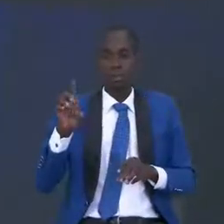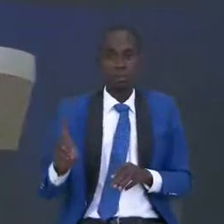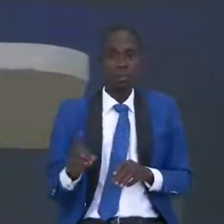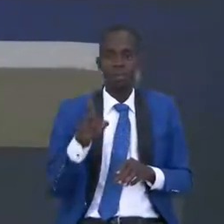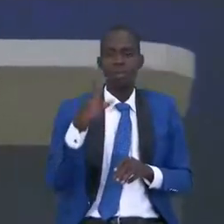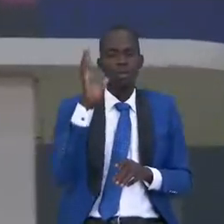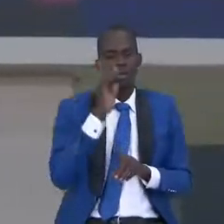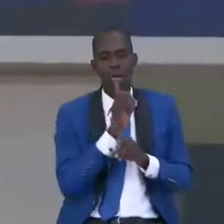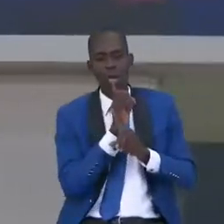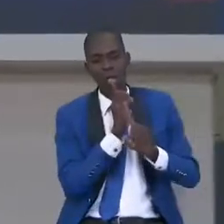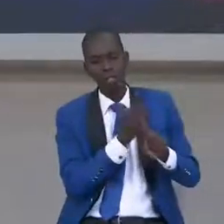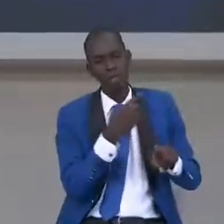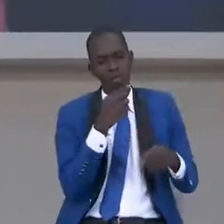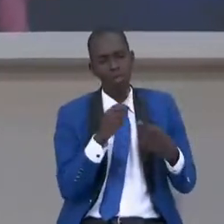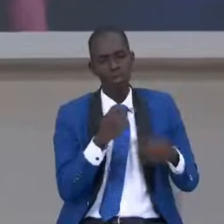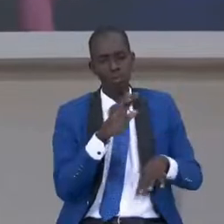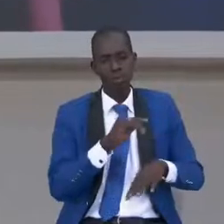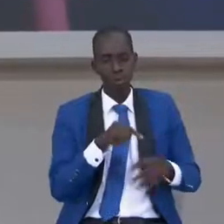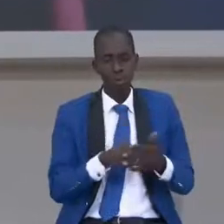d'ici.